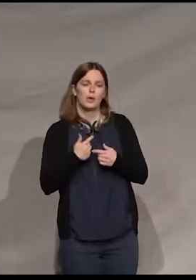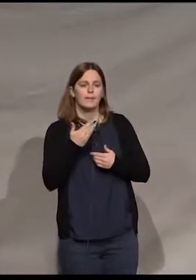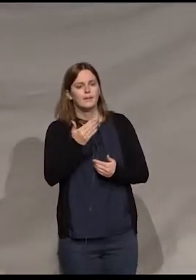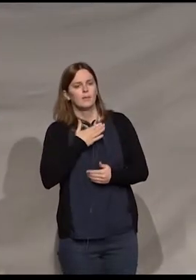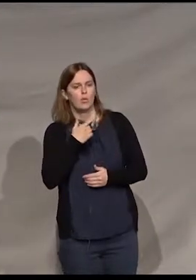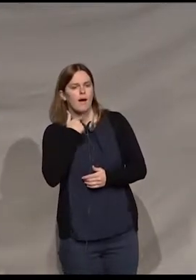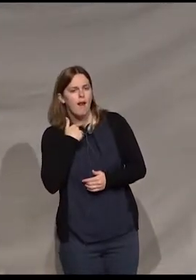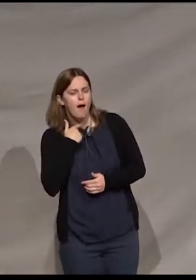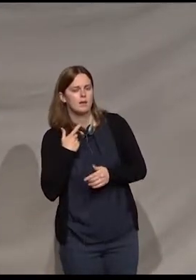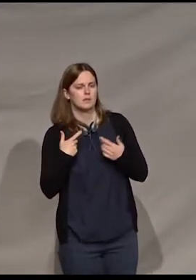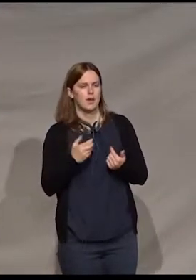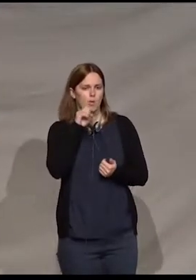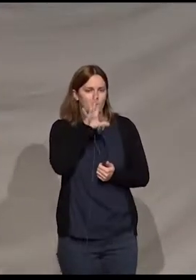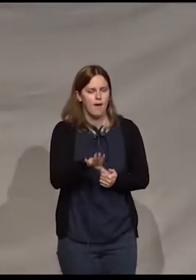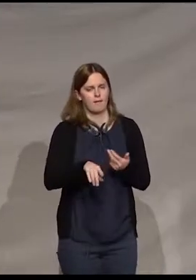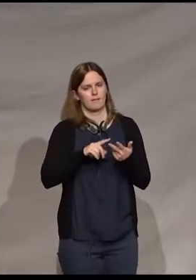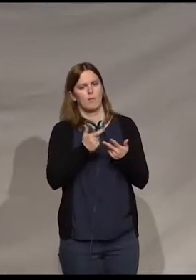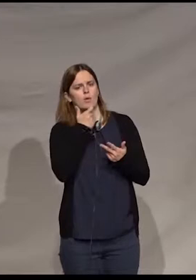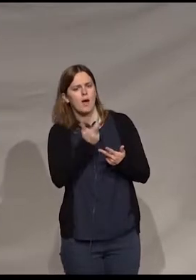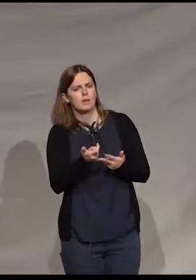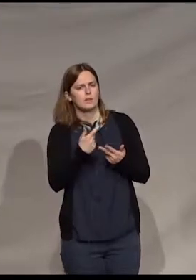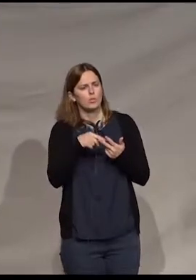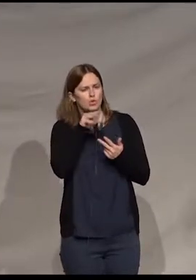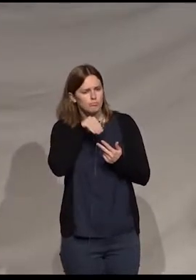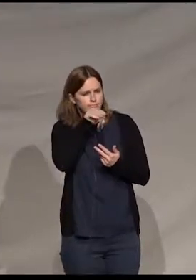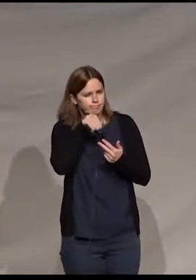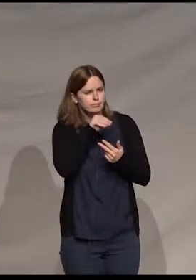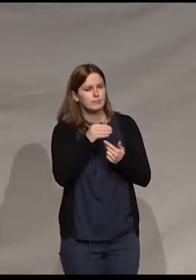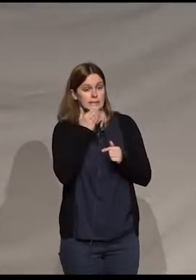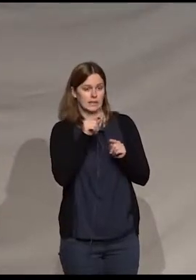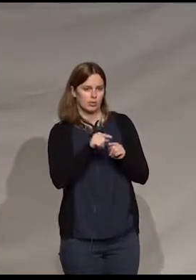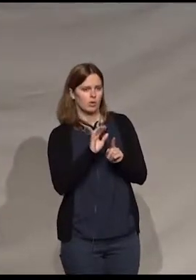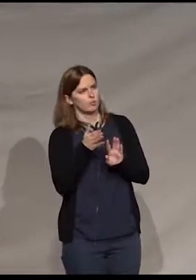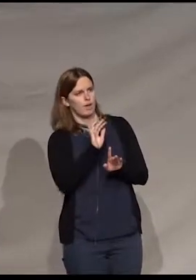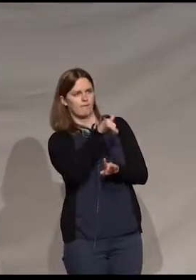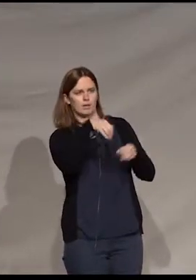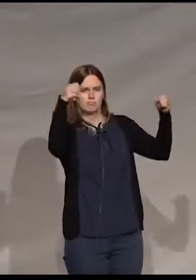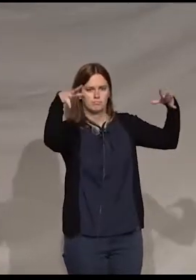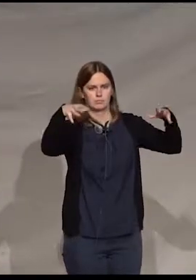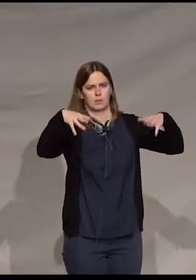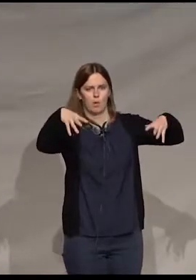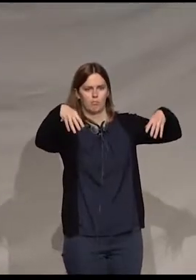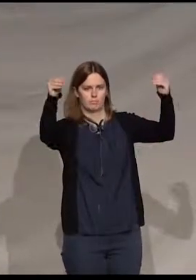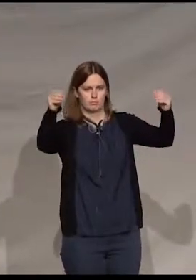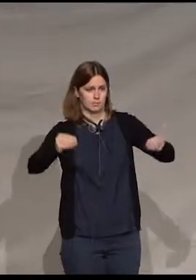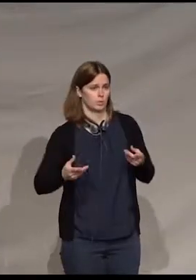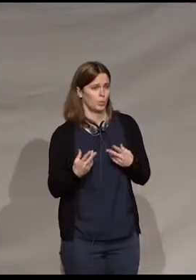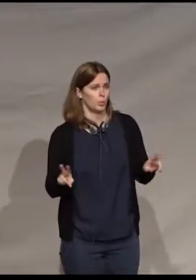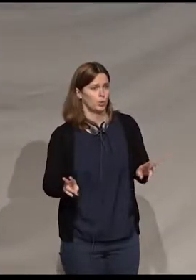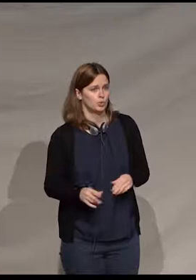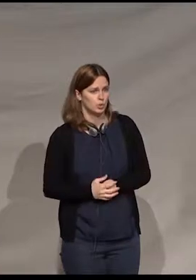pohybem, rty, jazykem nebo jinými způsoby, třeba kombinacemi těchto způsobů. A můžete tím ovládat, a to už jsme prezentovali v